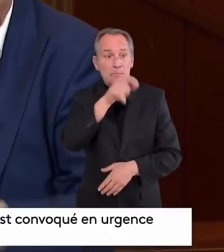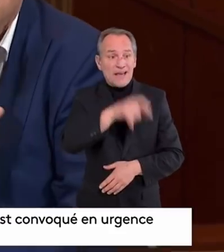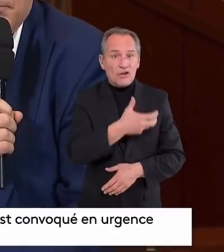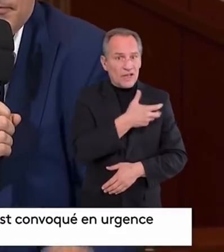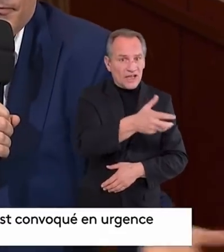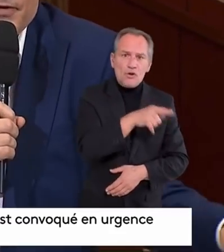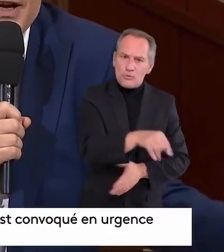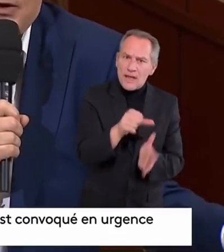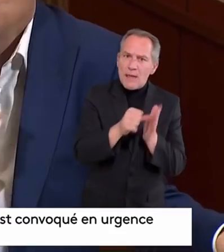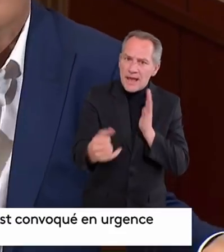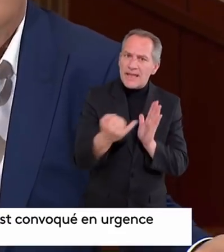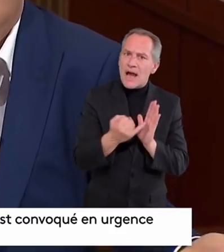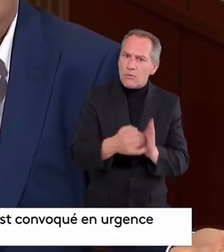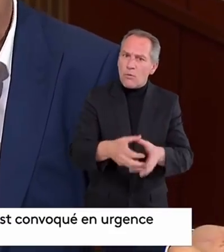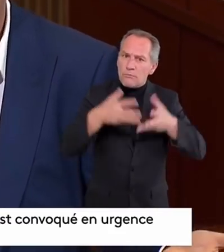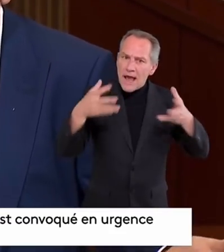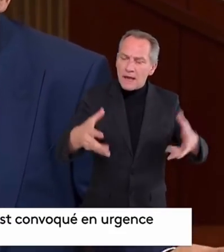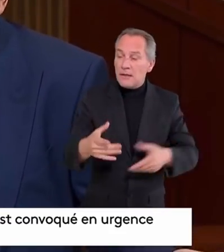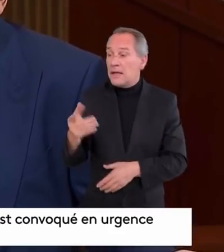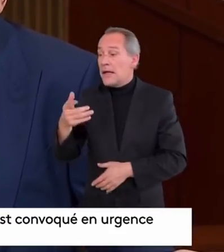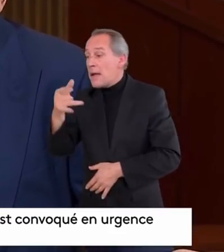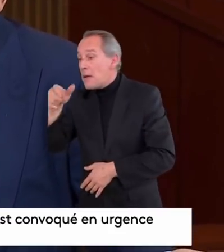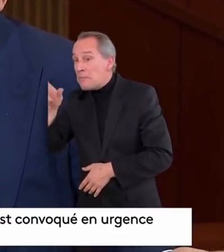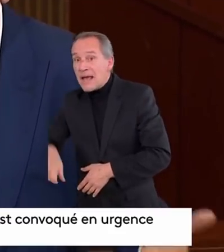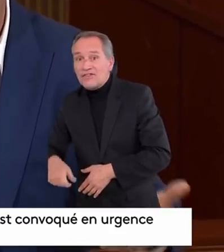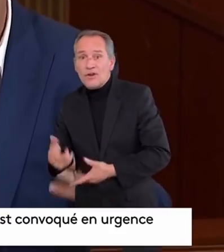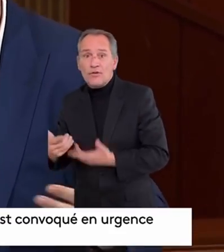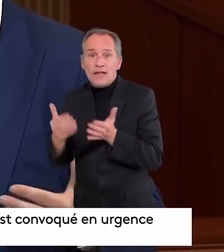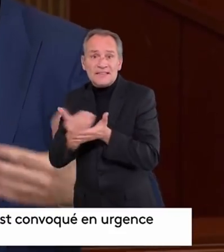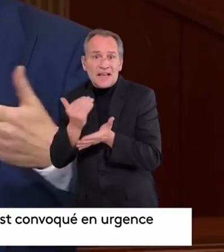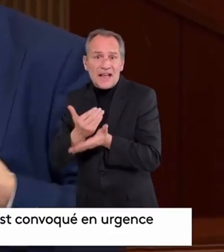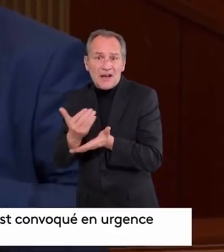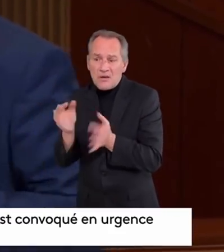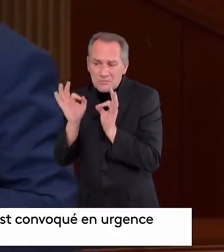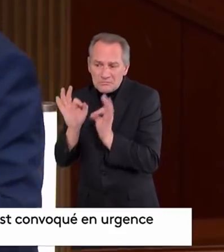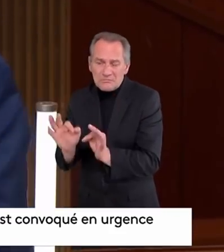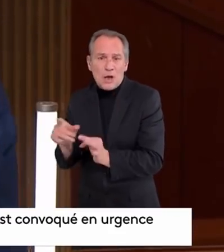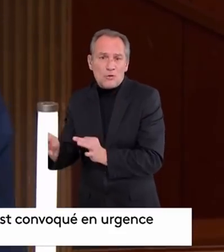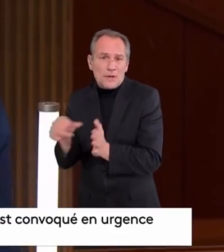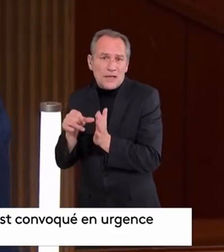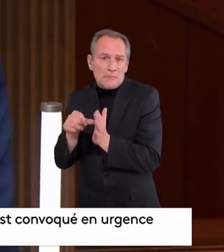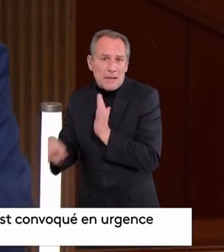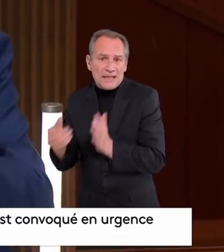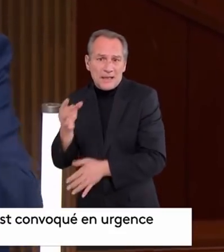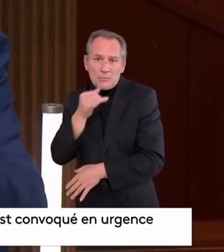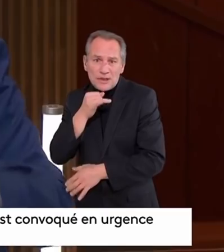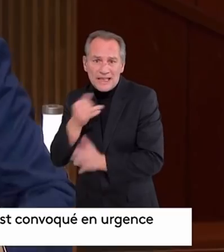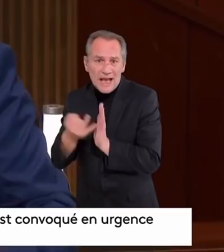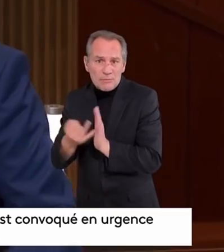participent à la reconstruction du pays. Nous avons fait nos efforts.